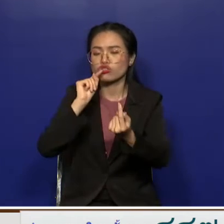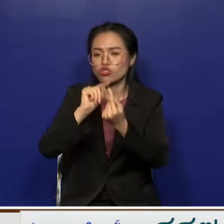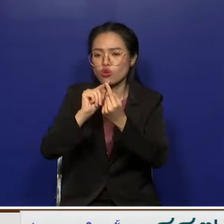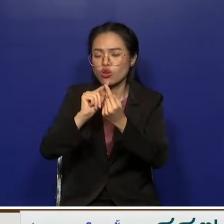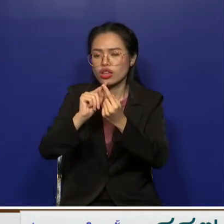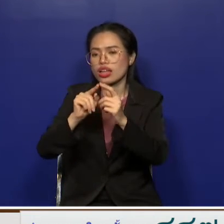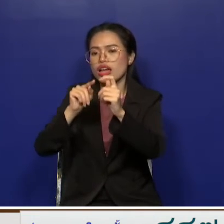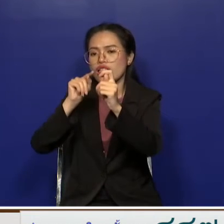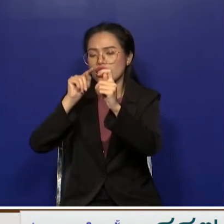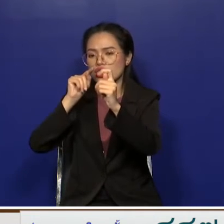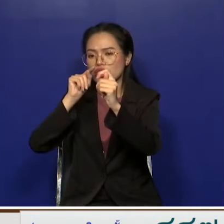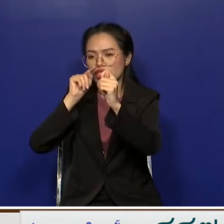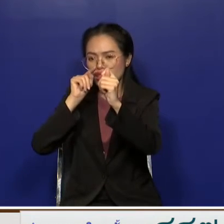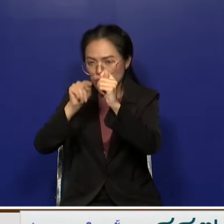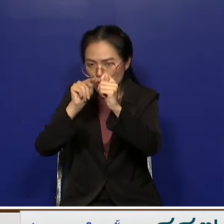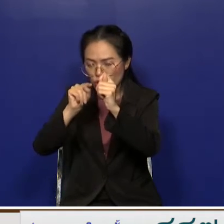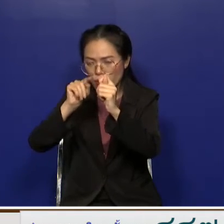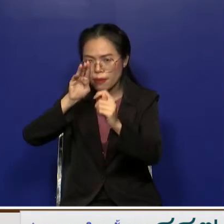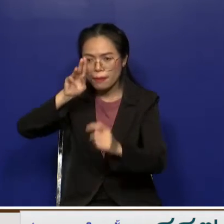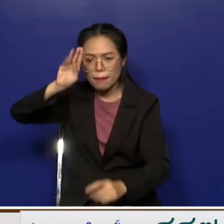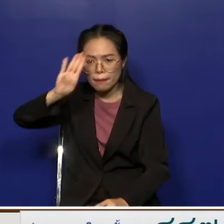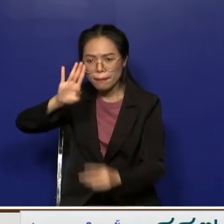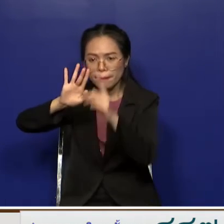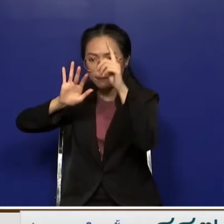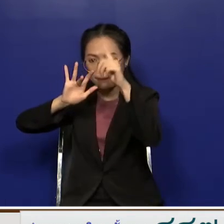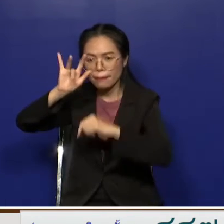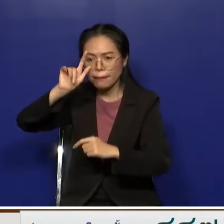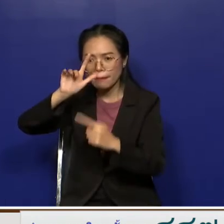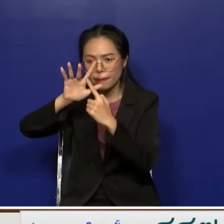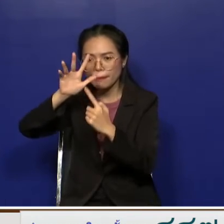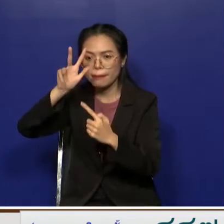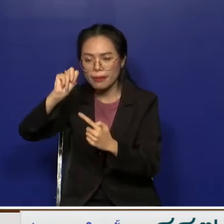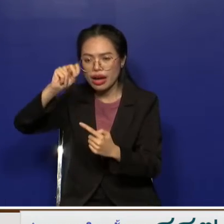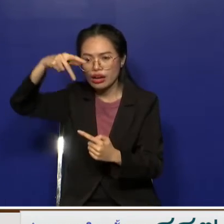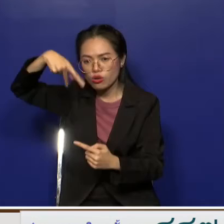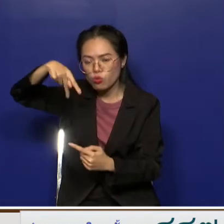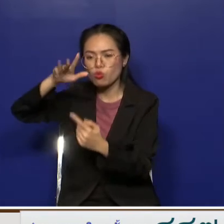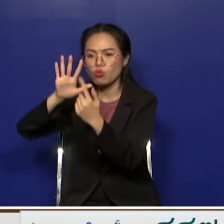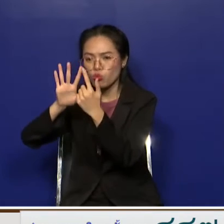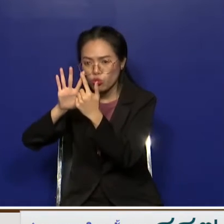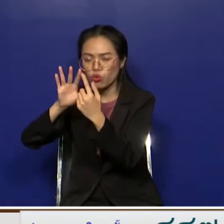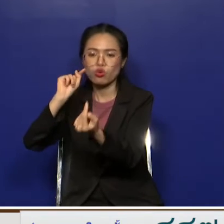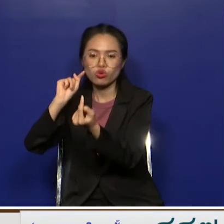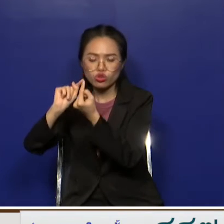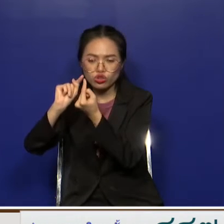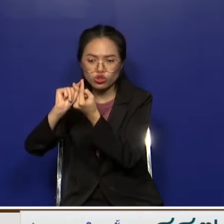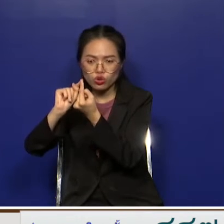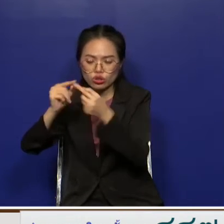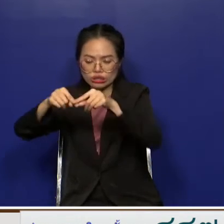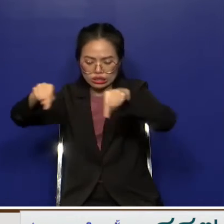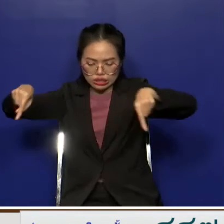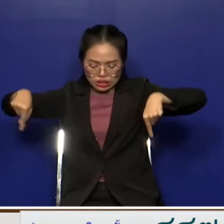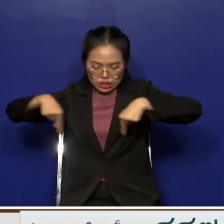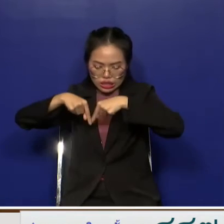ครับอำเภอนาสารจังหวัดสุราษฎร์นะครับที่เป็นพื้นที่ในการทำวิจัยศึกษาวิ